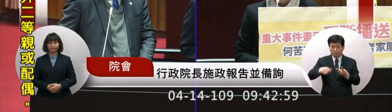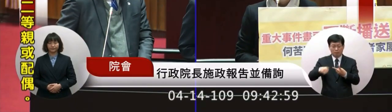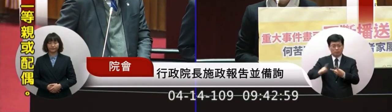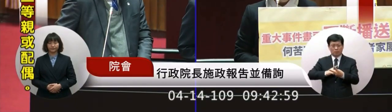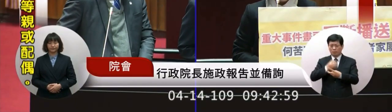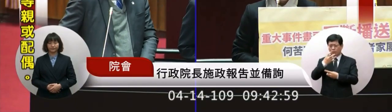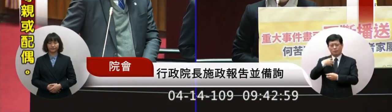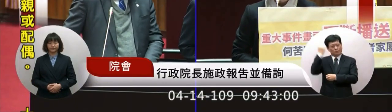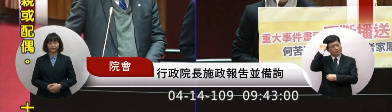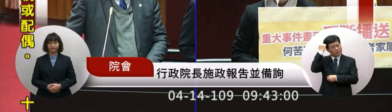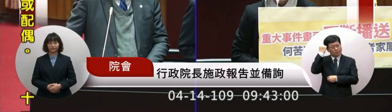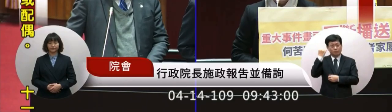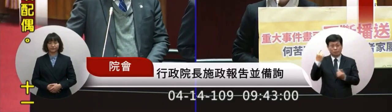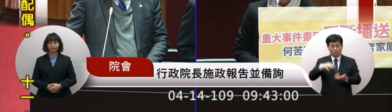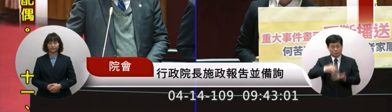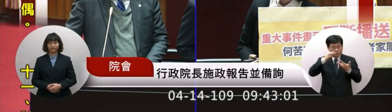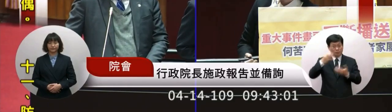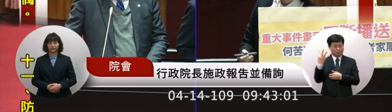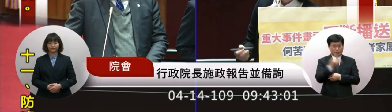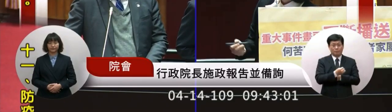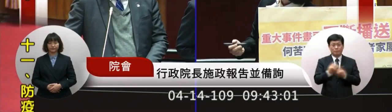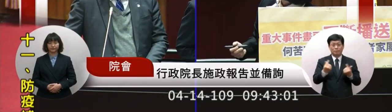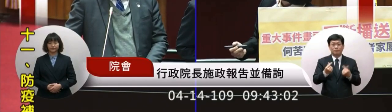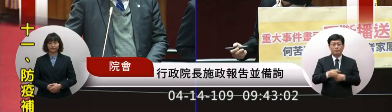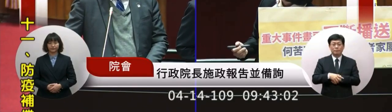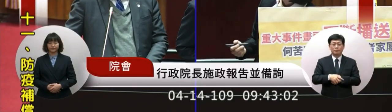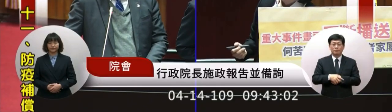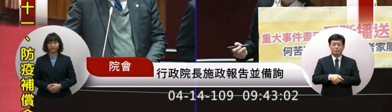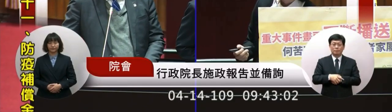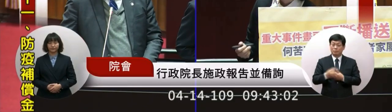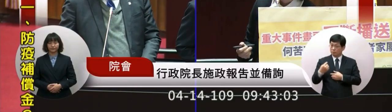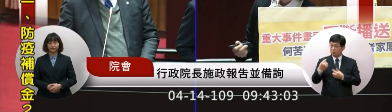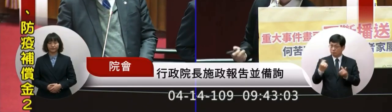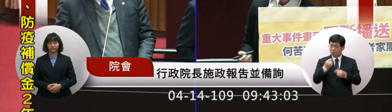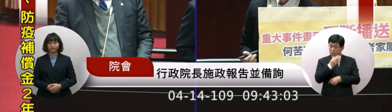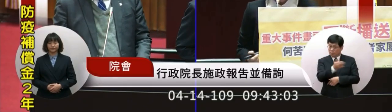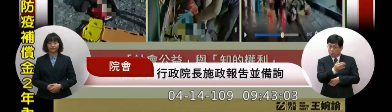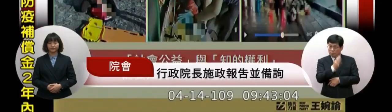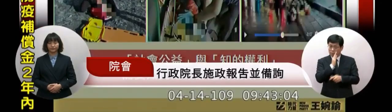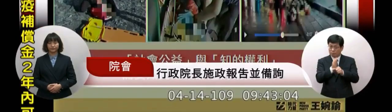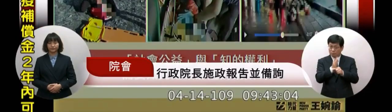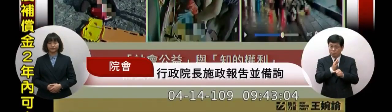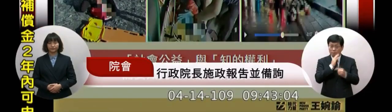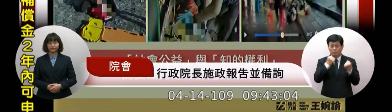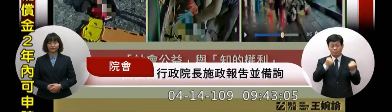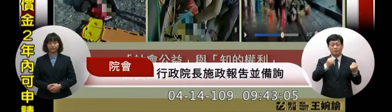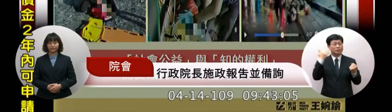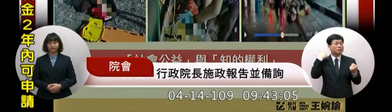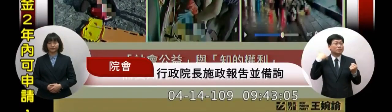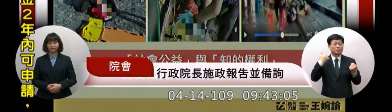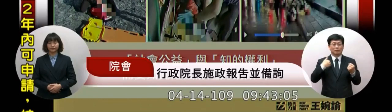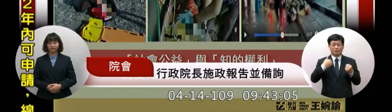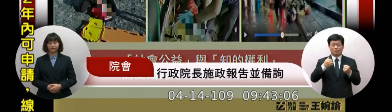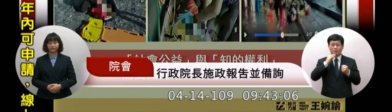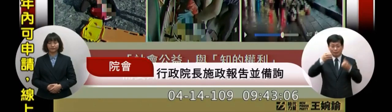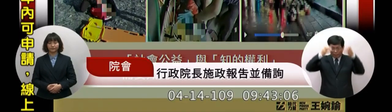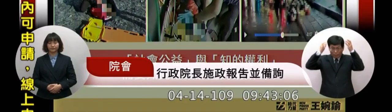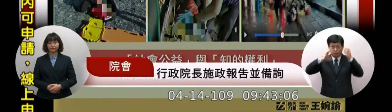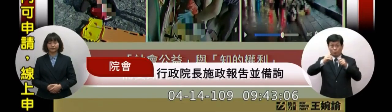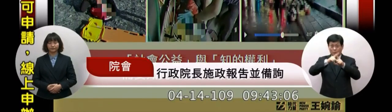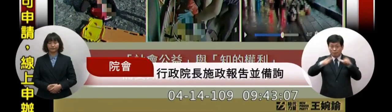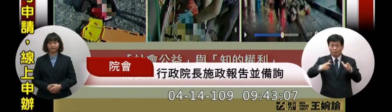属感到痛苦。我们现在这边提到几个案件，就是左边一及中间这个是在澳湾大事件的那个